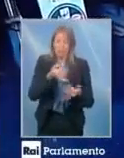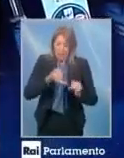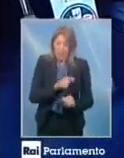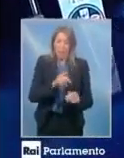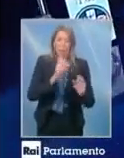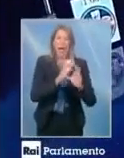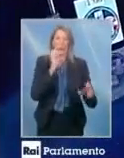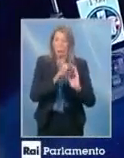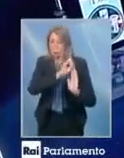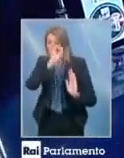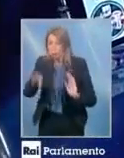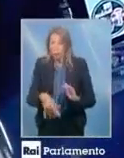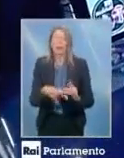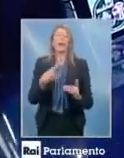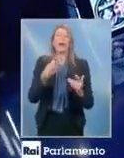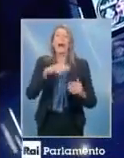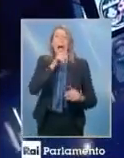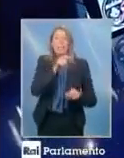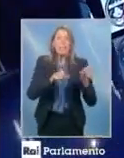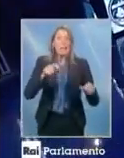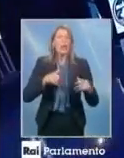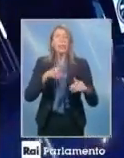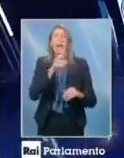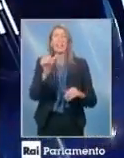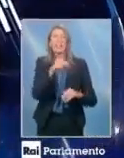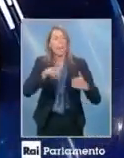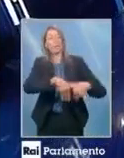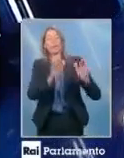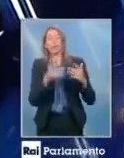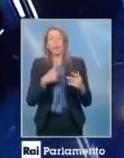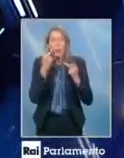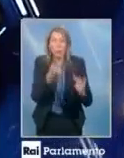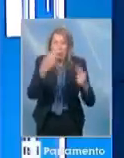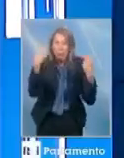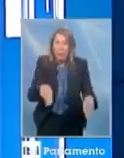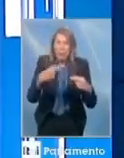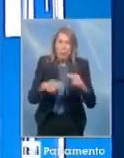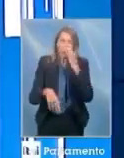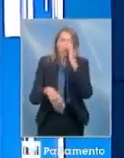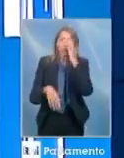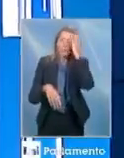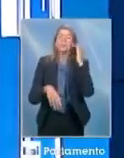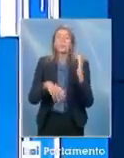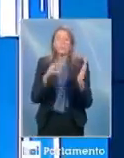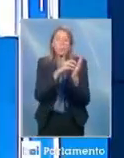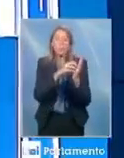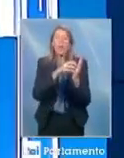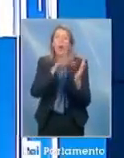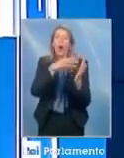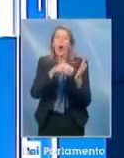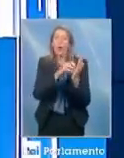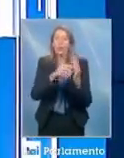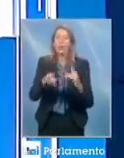abbandonati dentro le strutture ospedaliere senza che nessuno potesse andarli a trovare, voi tramutati in codici a barre che potevano essere accesi o spenti a